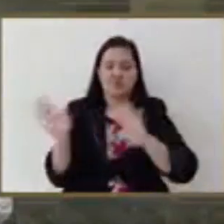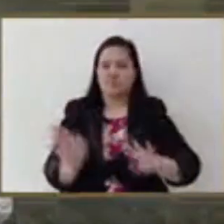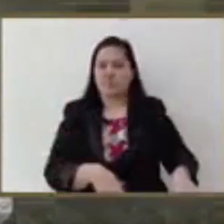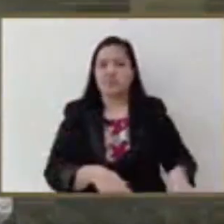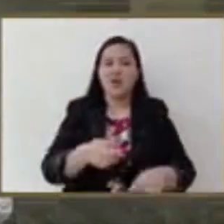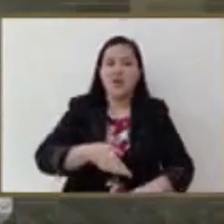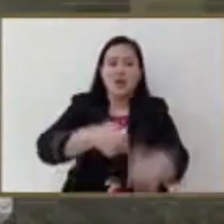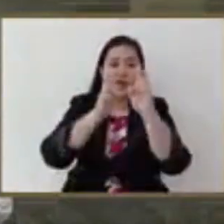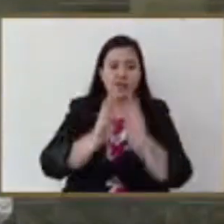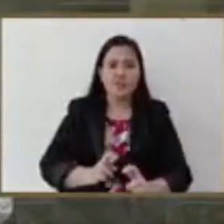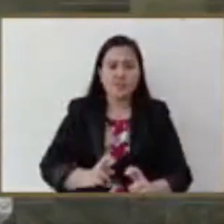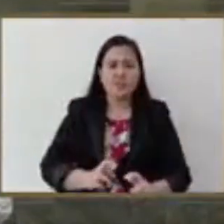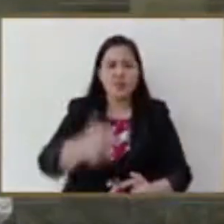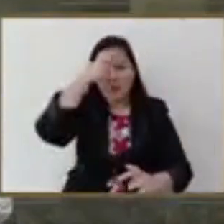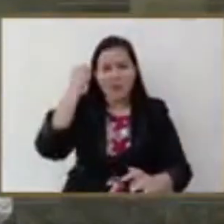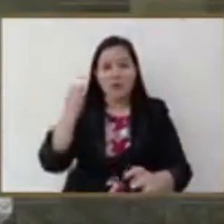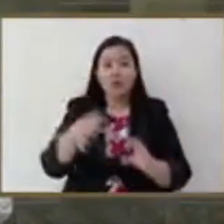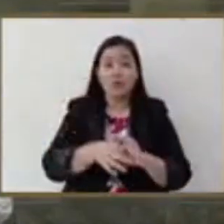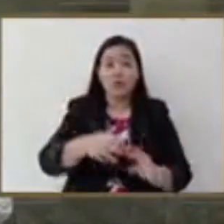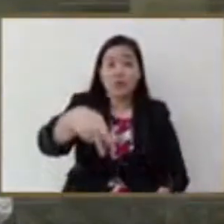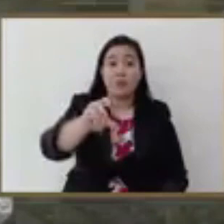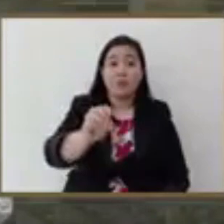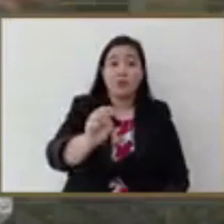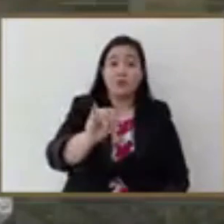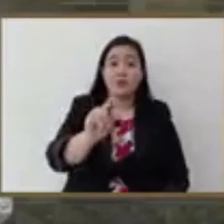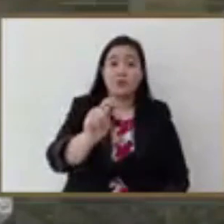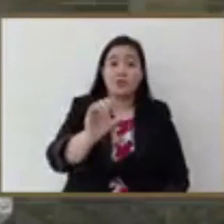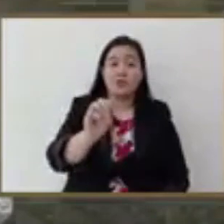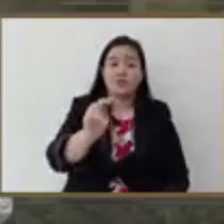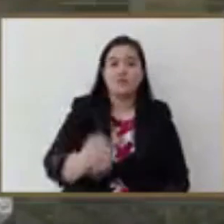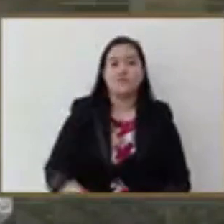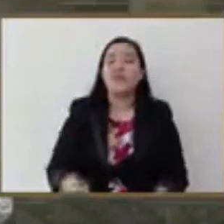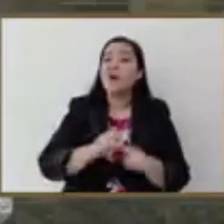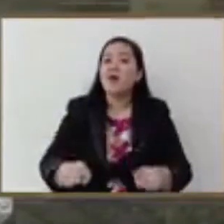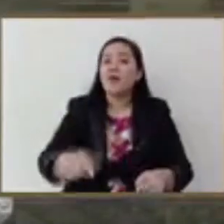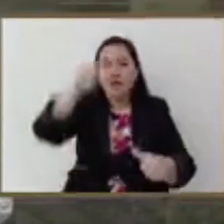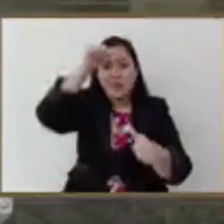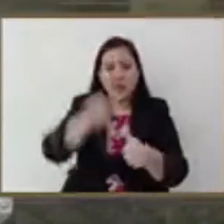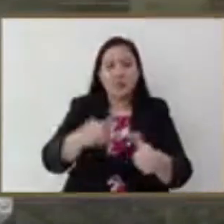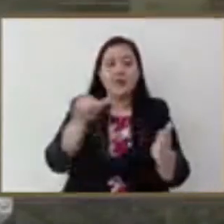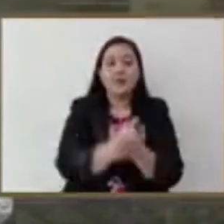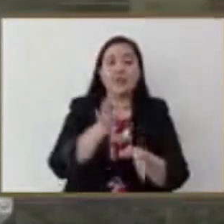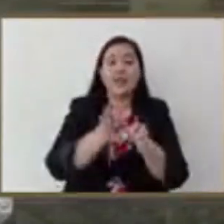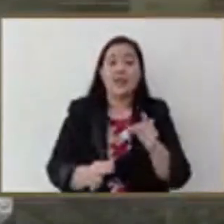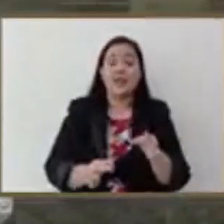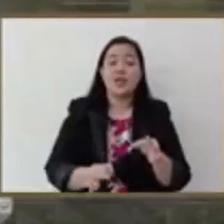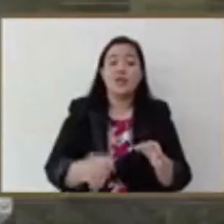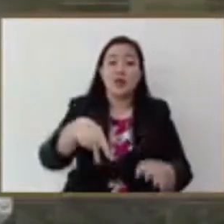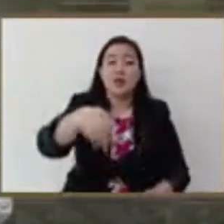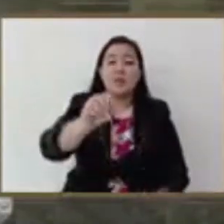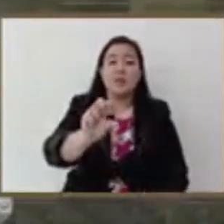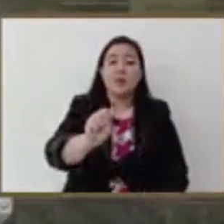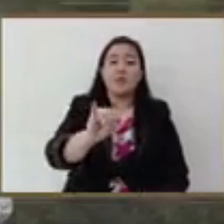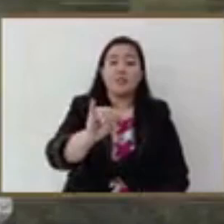ninyo makakatanggal ng respeto nyo bilang isang Kristiyano at hindi na magandang patutuo sa buhay nyo bilang isang Kristiyano, tanggalin nyo ang position